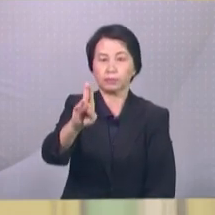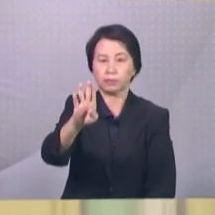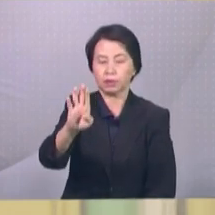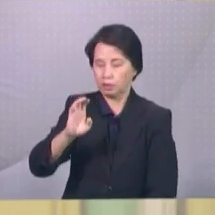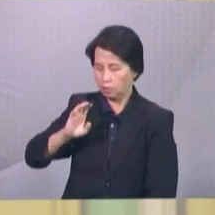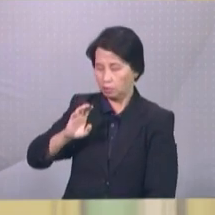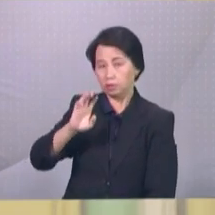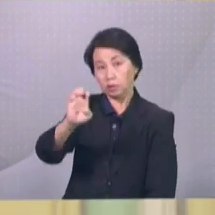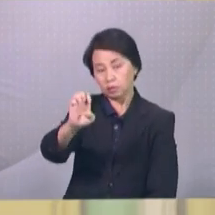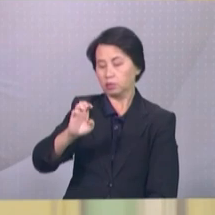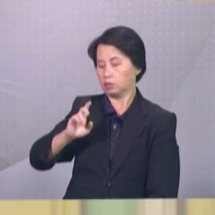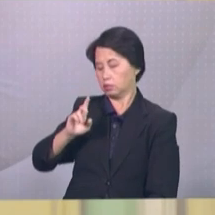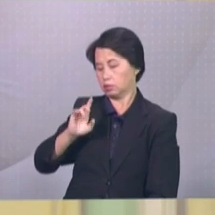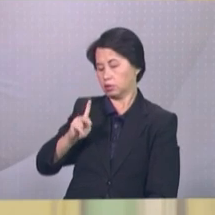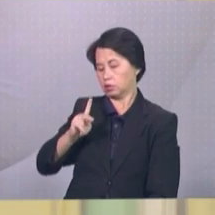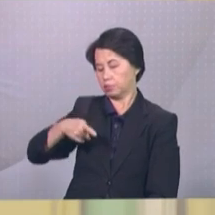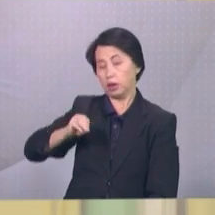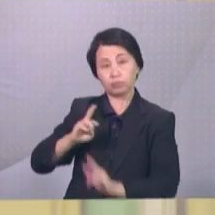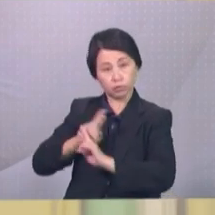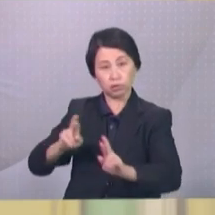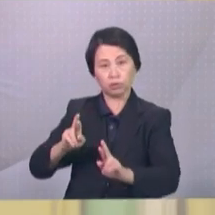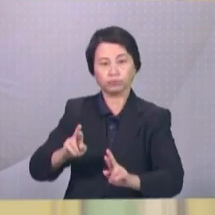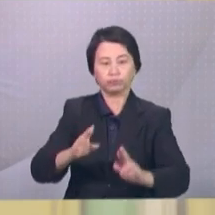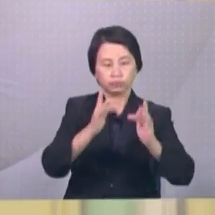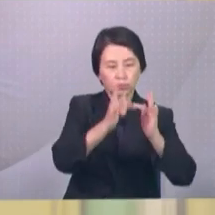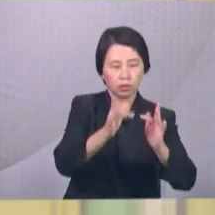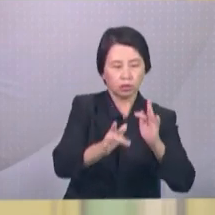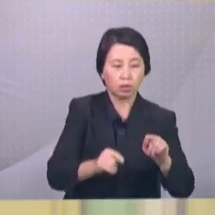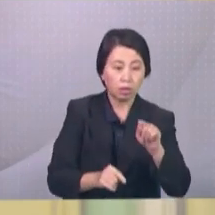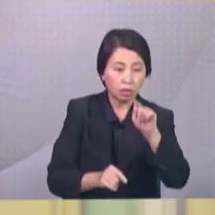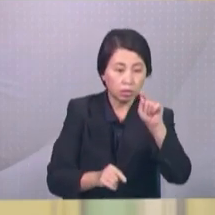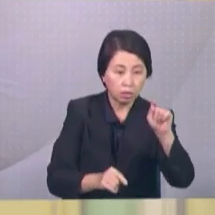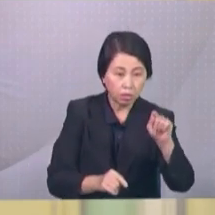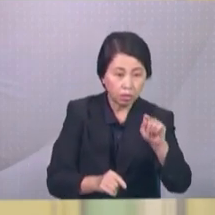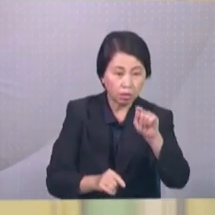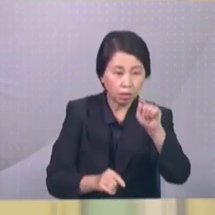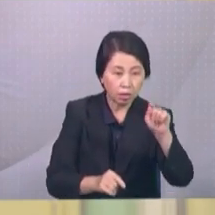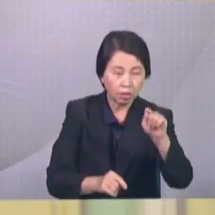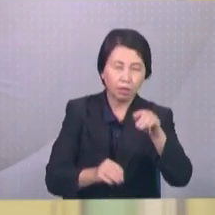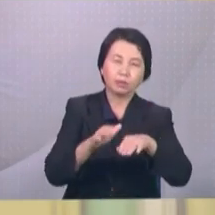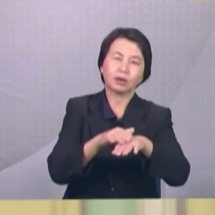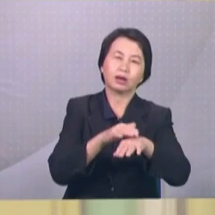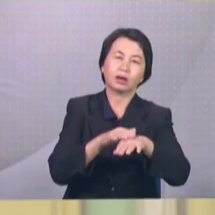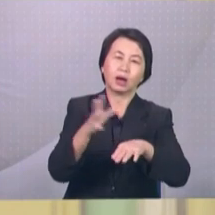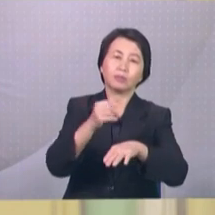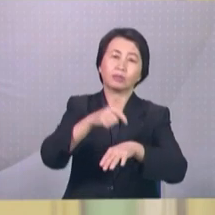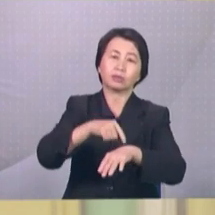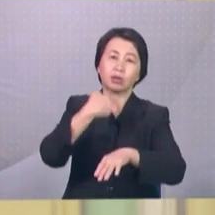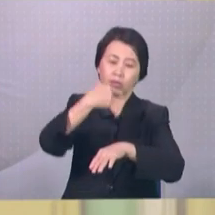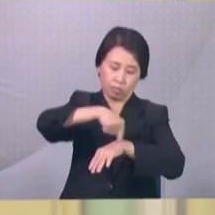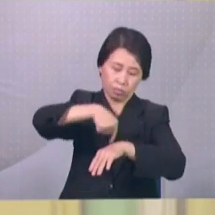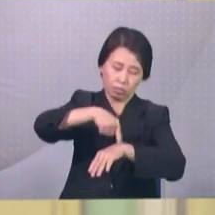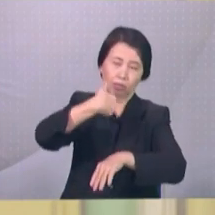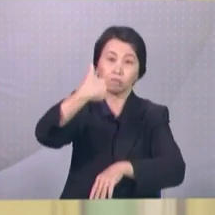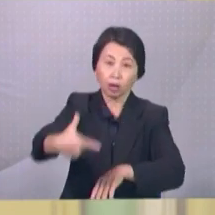KPM, untuk dalam konteks internet yang terlalu perlahan, maka ianya akan mengambil masa yang cukup panjang. Sebab itu daripada